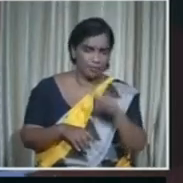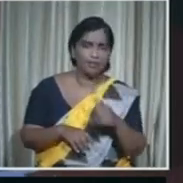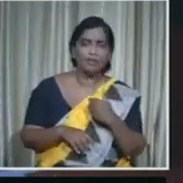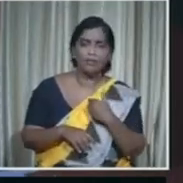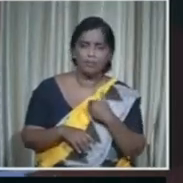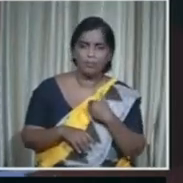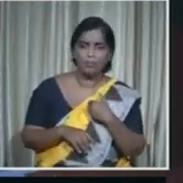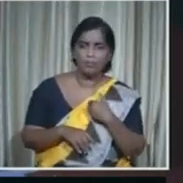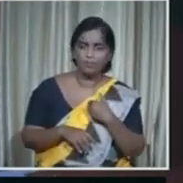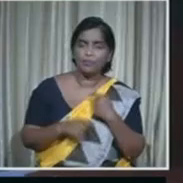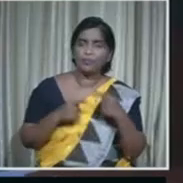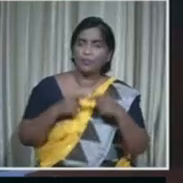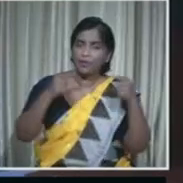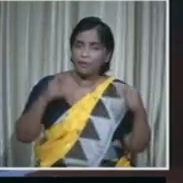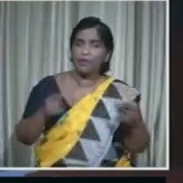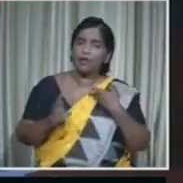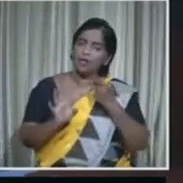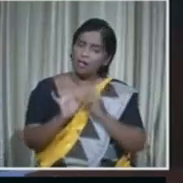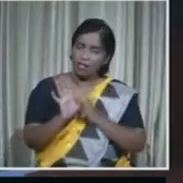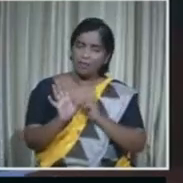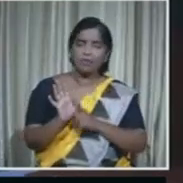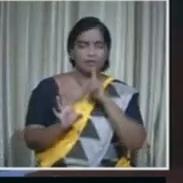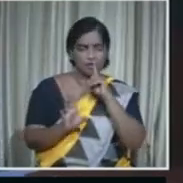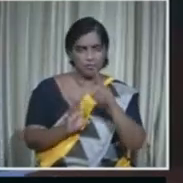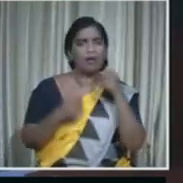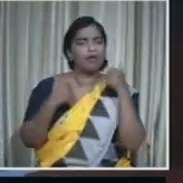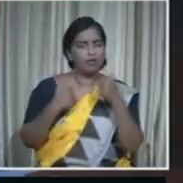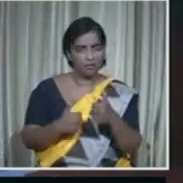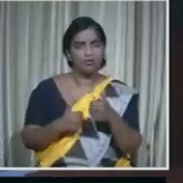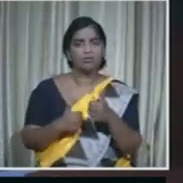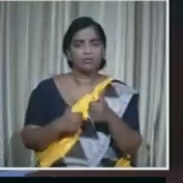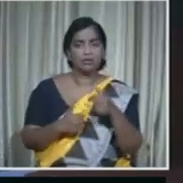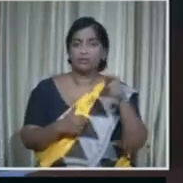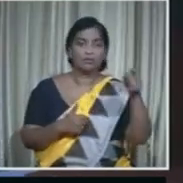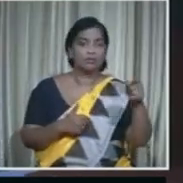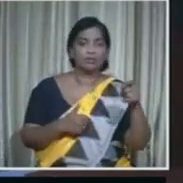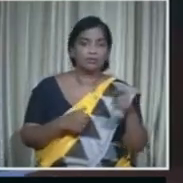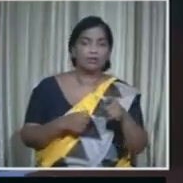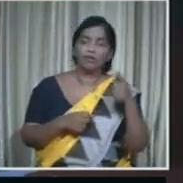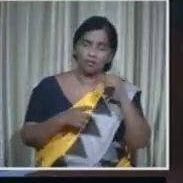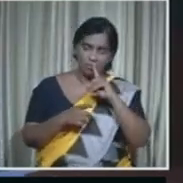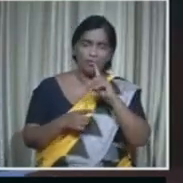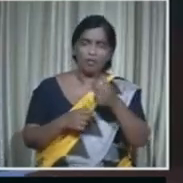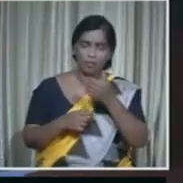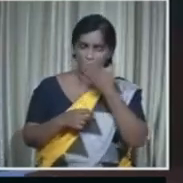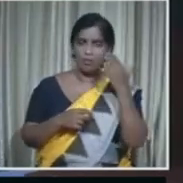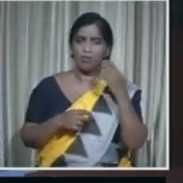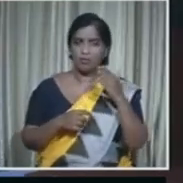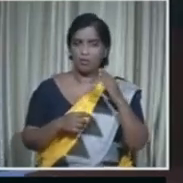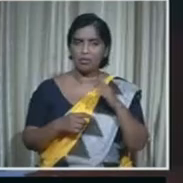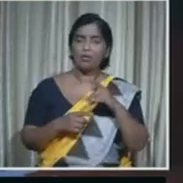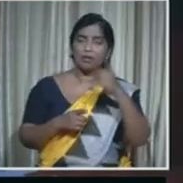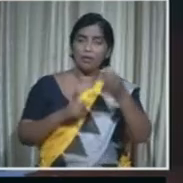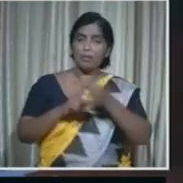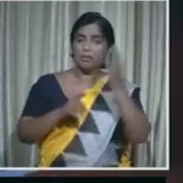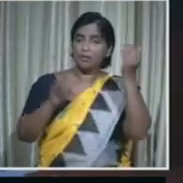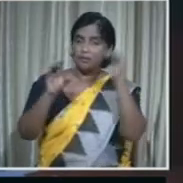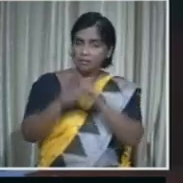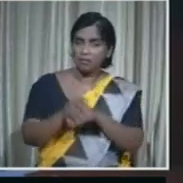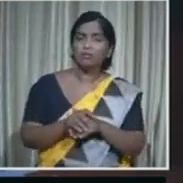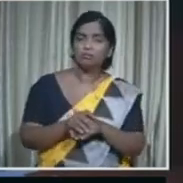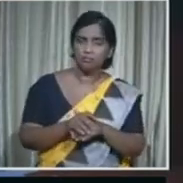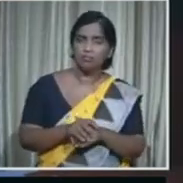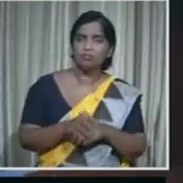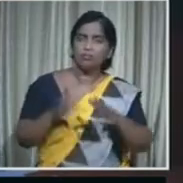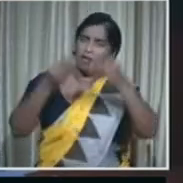ඒක විපක්ෂය අපි හැමදාමත් කියන්න පුළුවන්. ඒක හරි. ඒක තමුන්නාන්සල කියන පොළේ විපක්ෂය දැස ඒක හරි. ඔව් බලයට පත් වෙච්ච දවසේ ඉඳන් අපි කියන්න පුළුවන් ඔහු